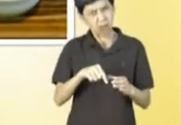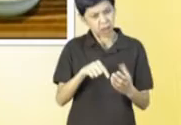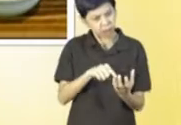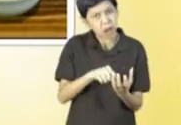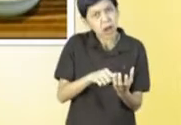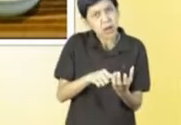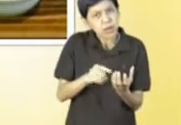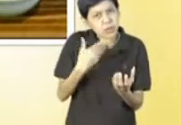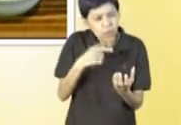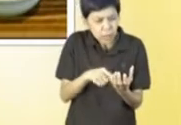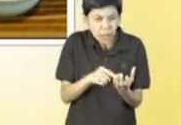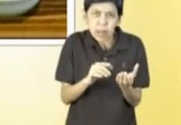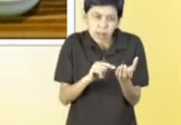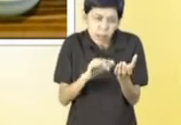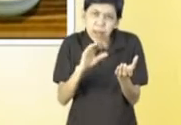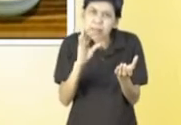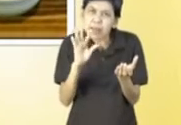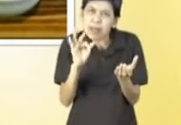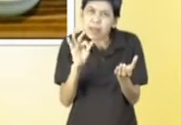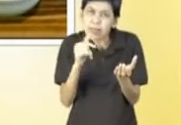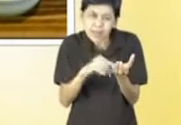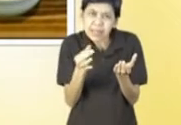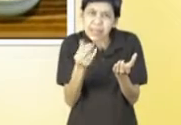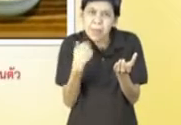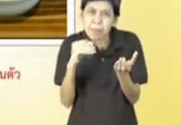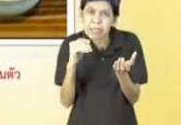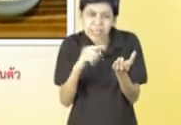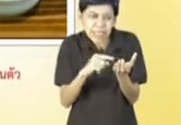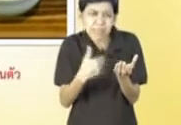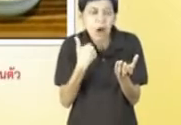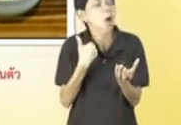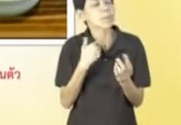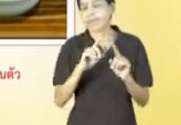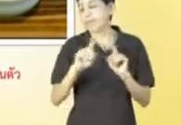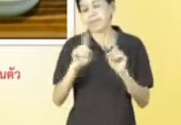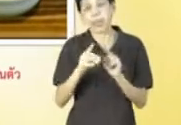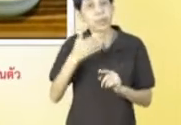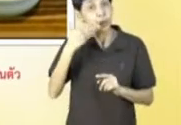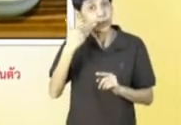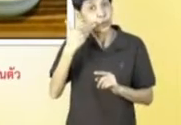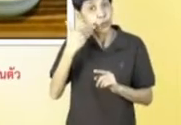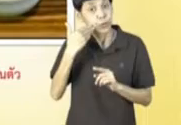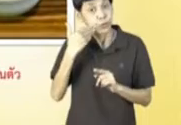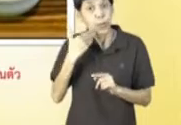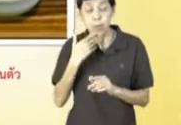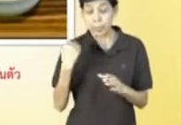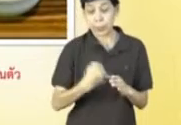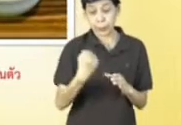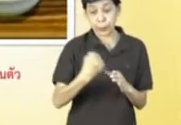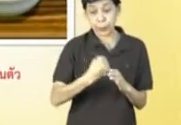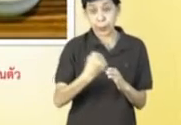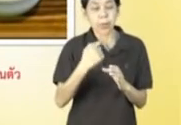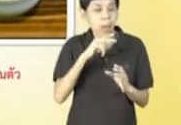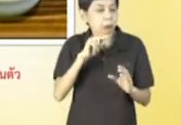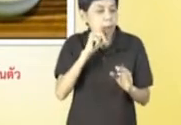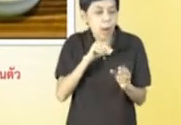นี่คือเอาไปผัดหรือว่าเป็นยังไงคะ อันนี้ไม่ใช่ฮะคือว่าพริกที่เราทำเนี่ยนะครับมันเวลาตำออกมาแล้วเนี่ยพวกนี้